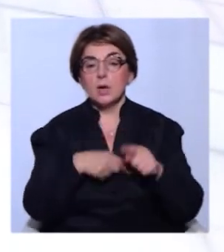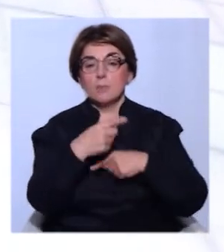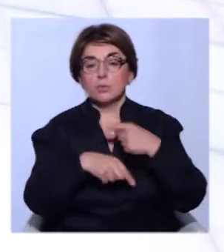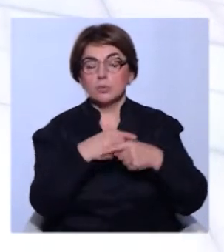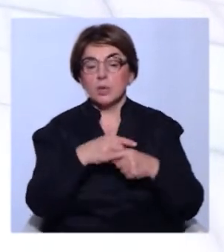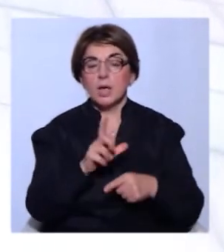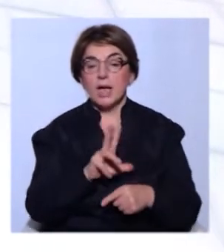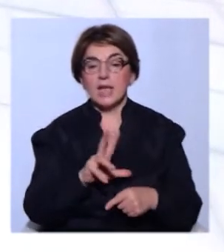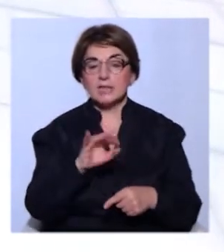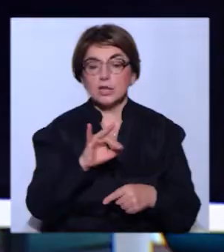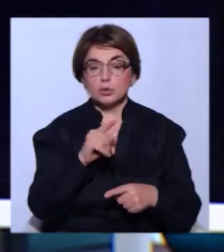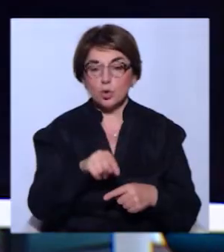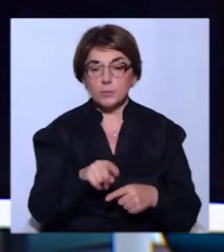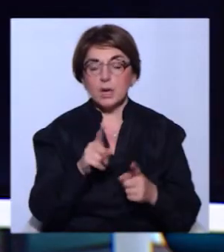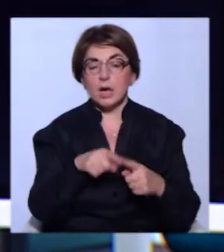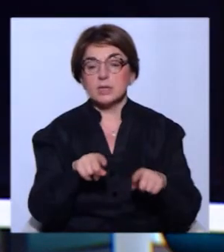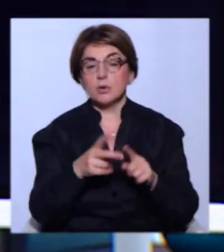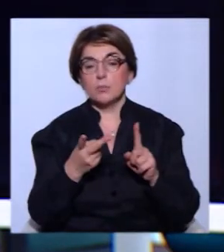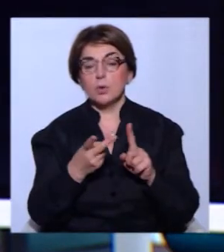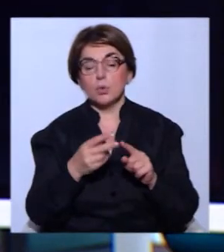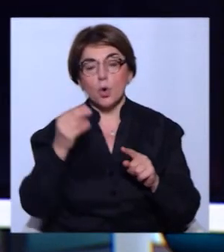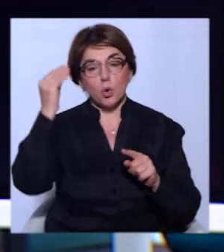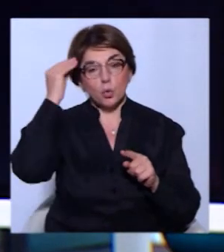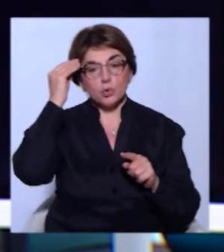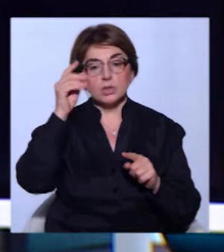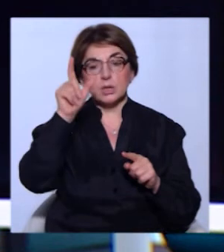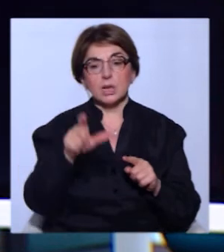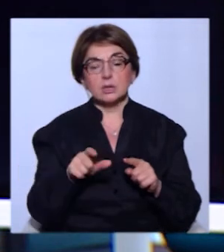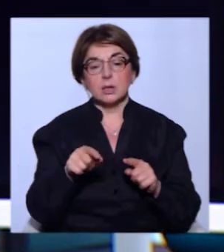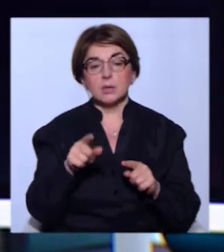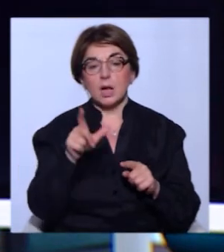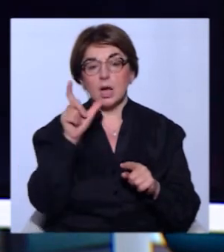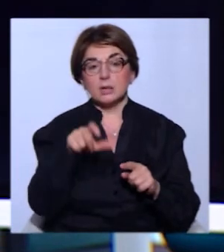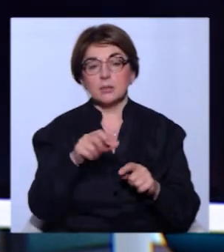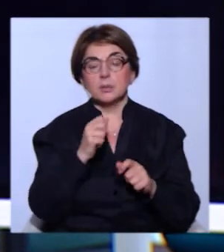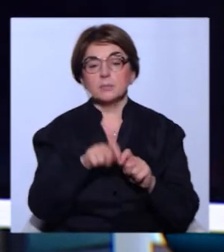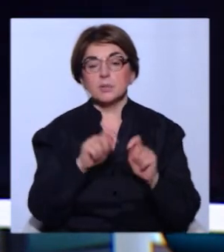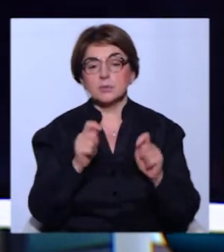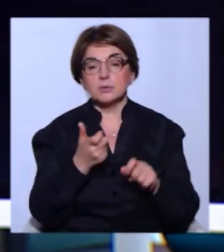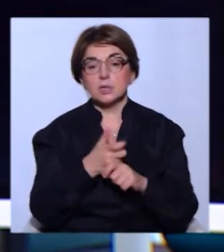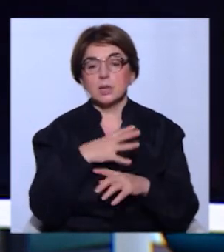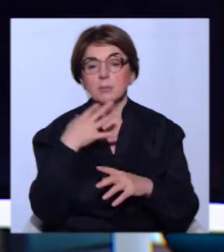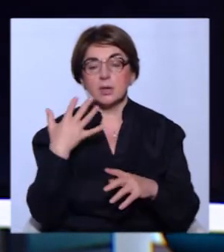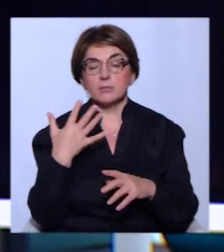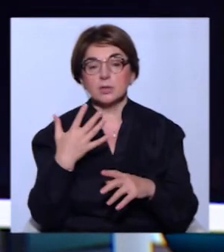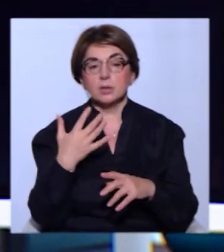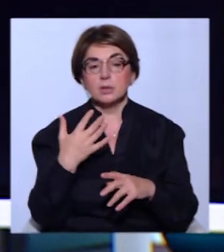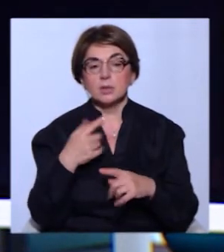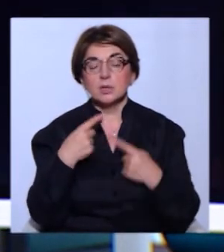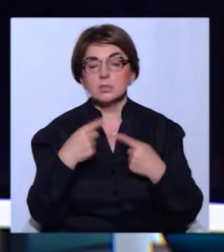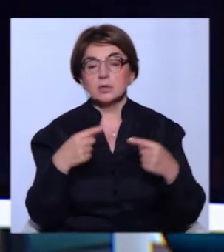როგორც ჰეტეროტროფი და მეორე, როგორც გონიერი არსება, ადამიანმა შექმნა ძალიან დიდი